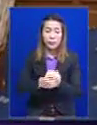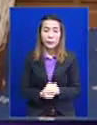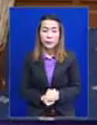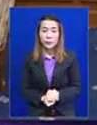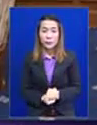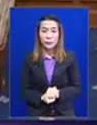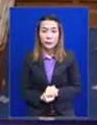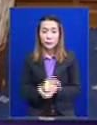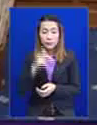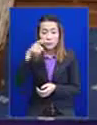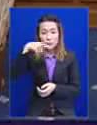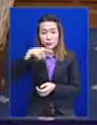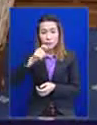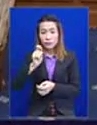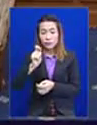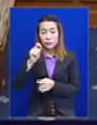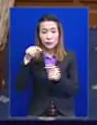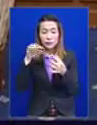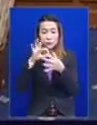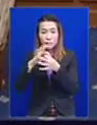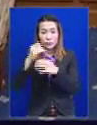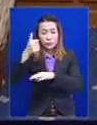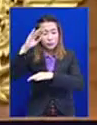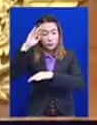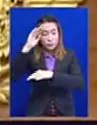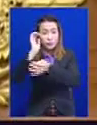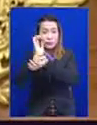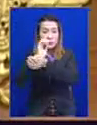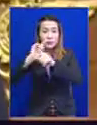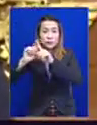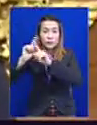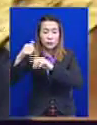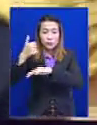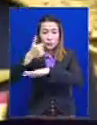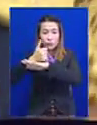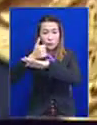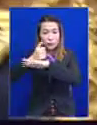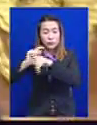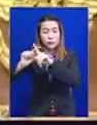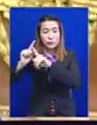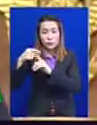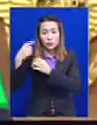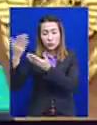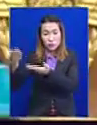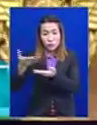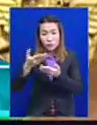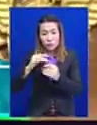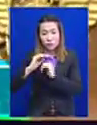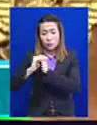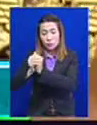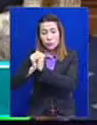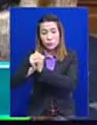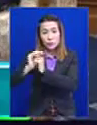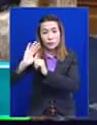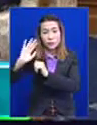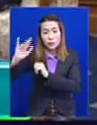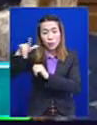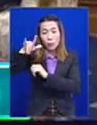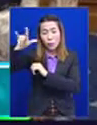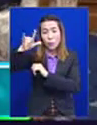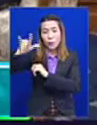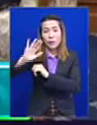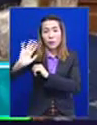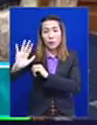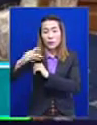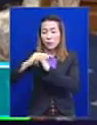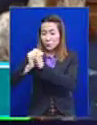พลเอกสมหมายเกาตีระผู้บัญชาการทหารสูงสุดให้การต้อนรับพลโทหยิวจงฟูผู้บัญชาการฝ่ายการเมืองกองทัพอากาศสาธารณ